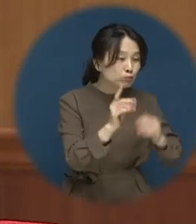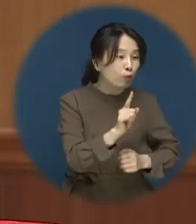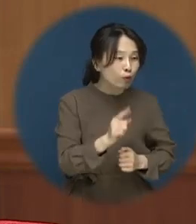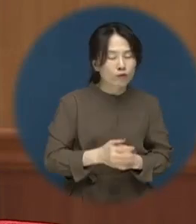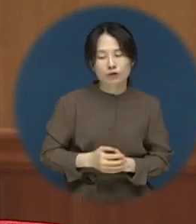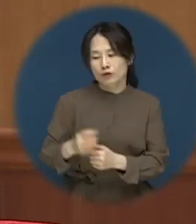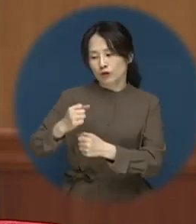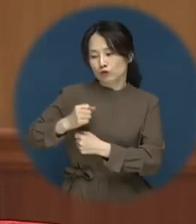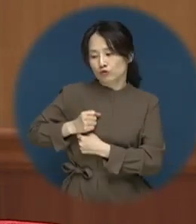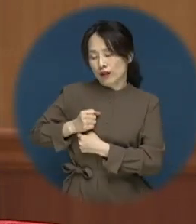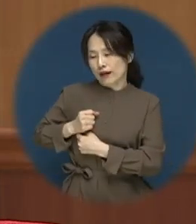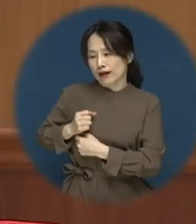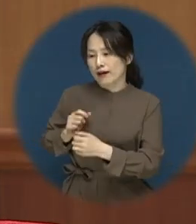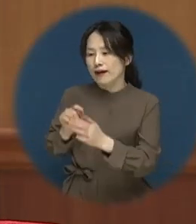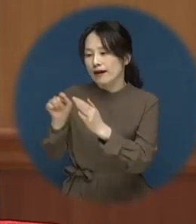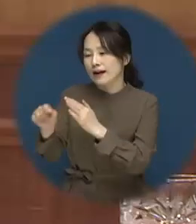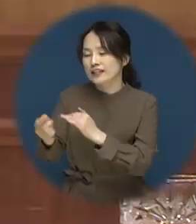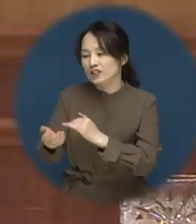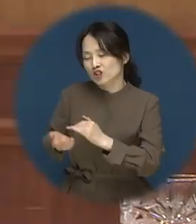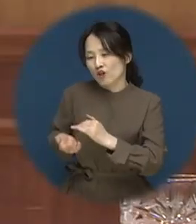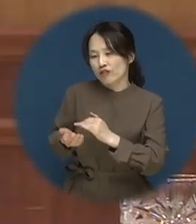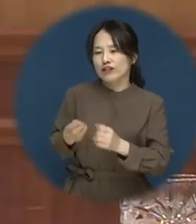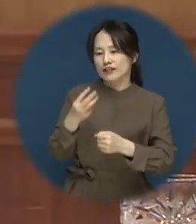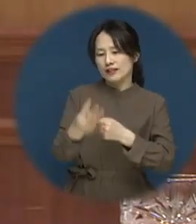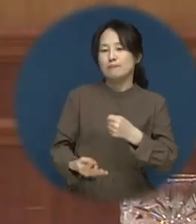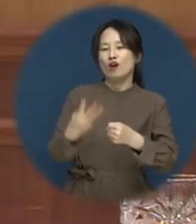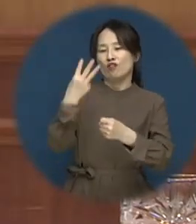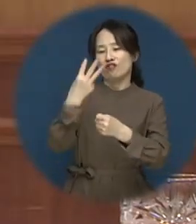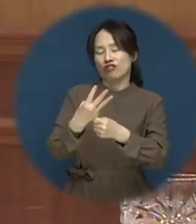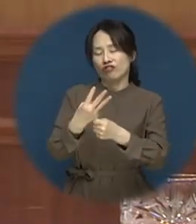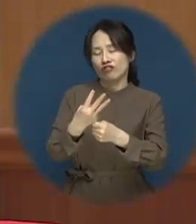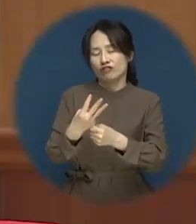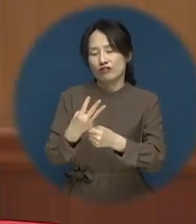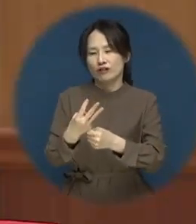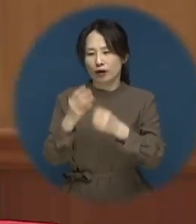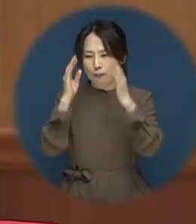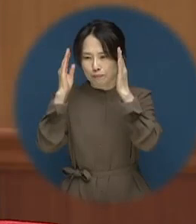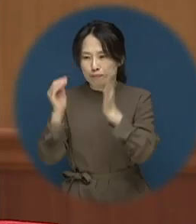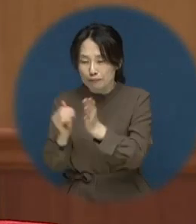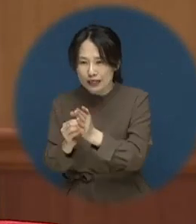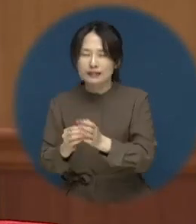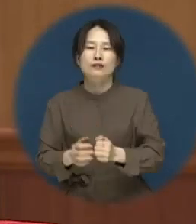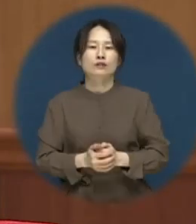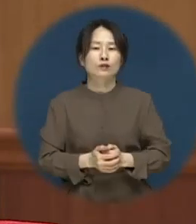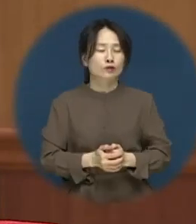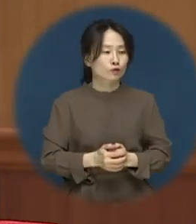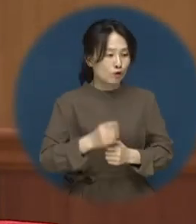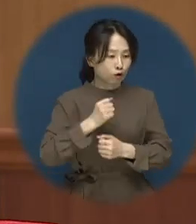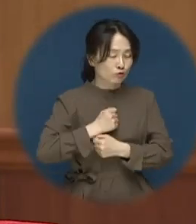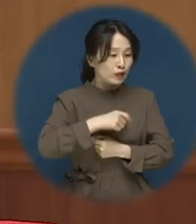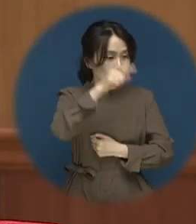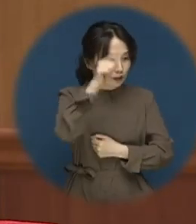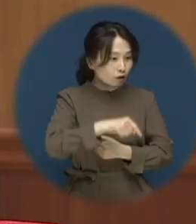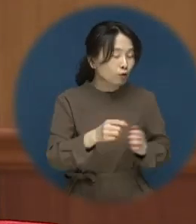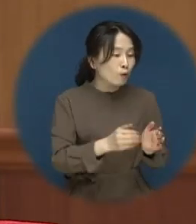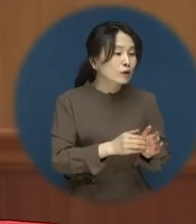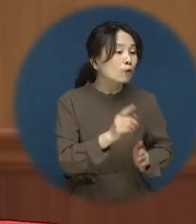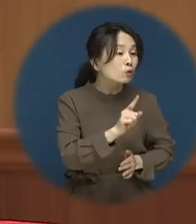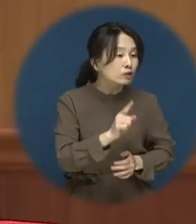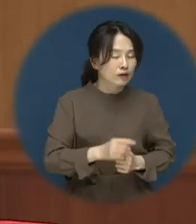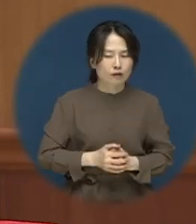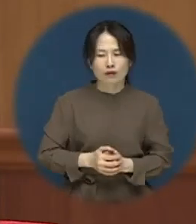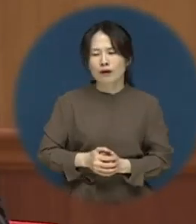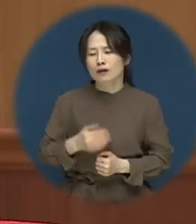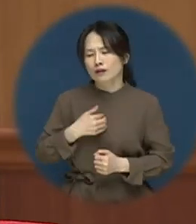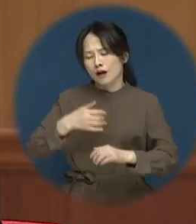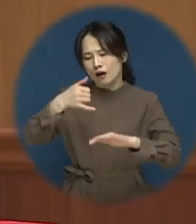한 3년 정도 그 일을 하고 군대를 하고. 갔죠. 그래 군대 갔다 와서는? 군대 갔다 와서 이제 농사를 짓고 싶은데 예. 돈이